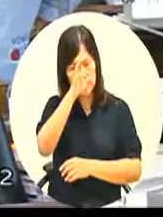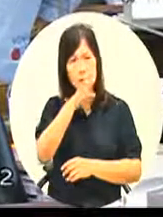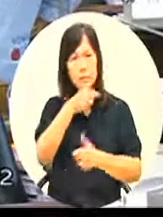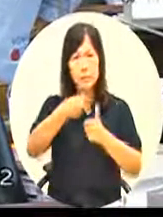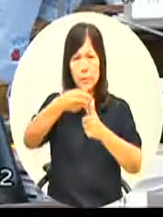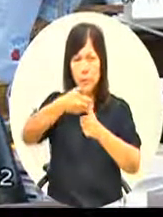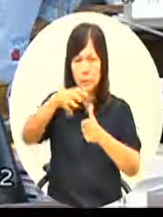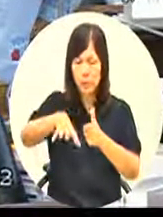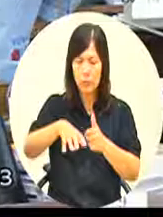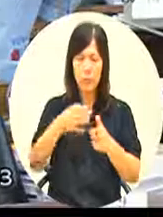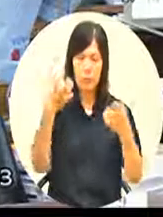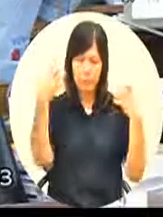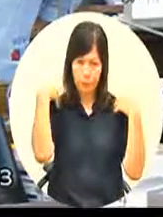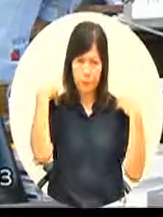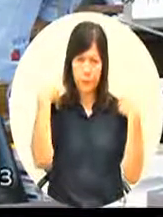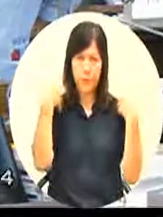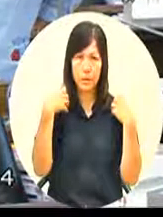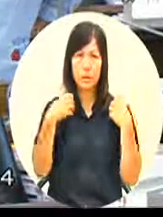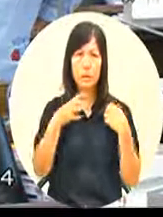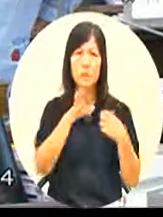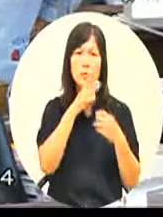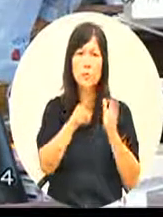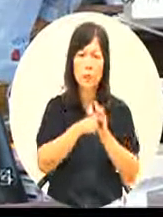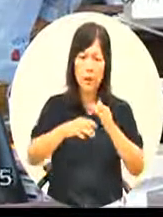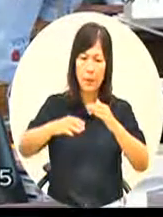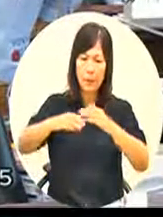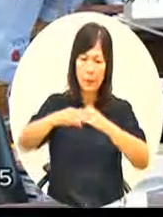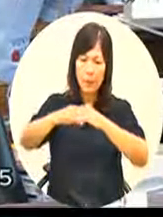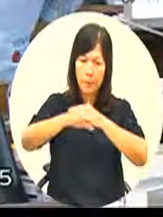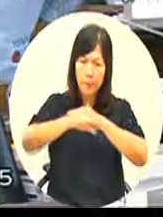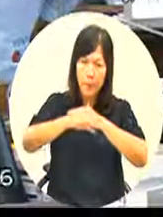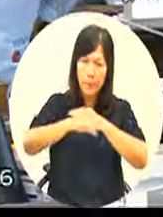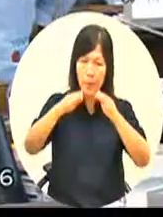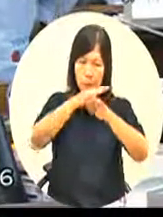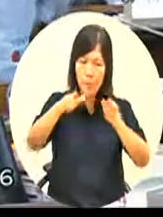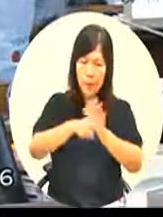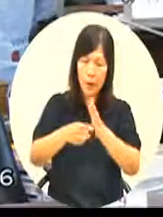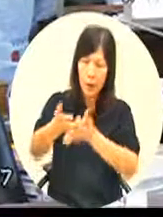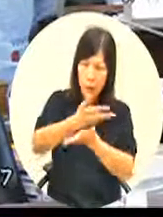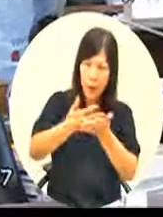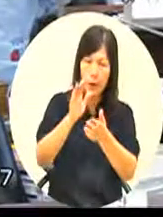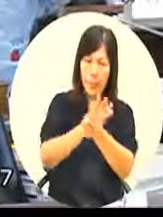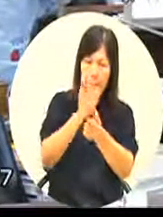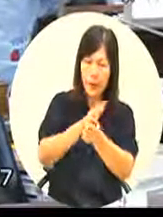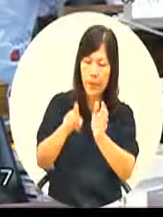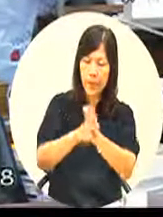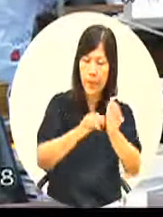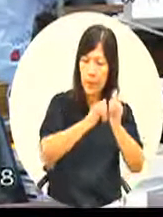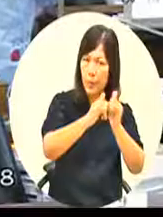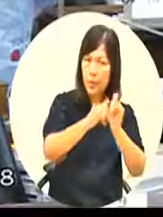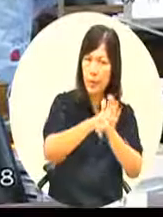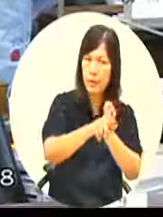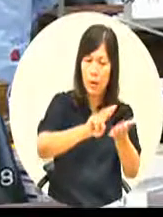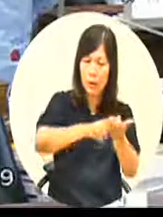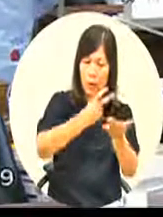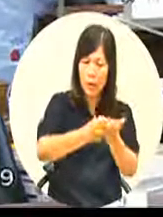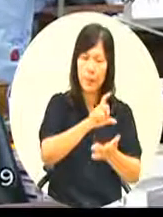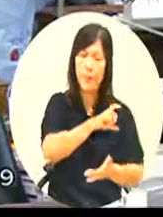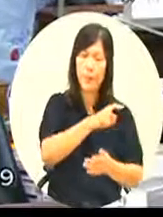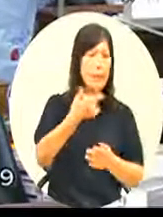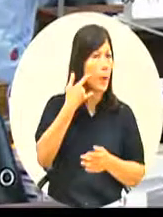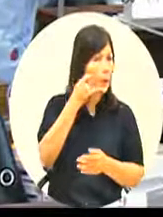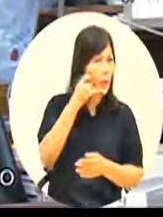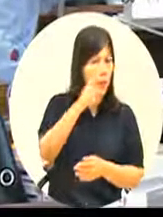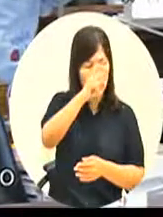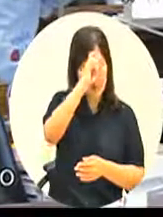局也可以扮演一个平台的角色，来协助这边希望更名的一些社区的家长，